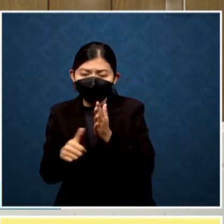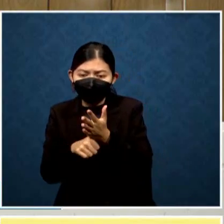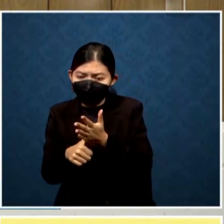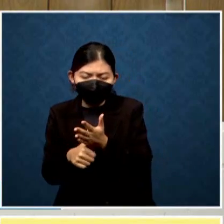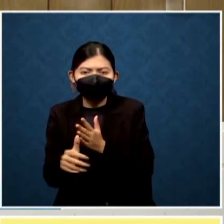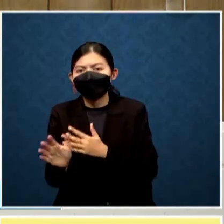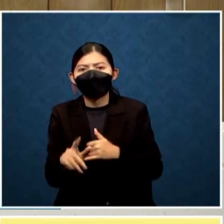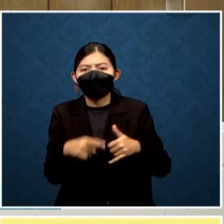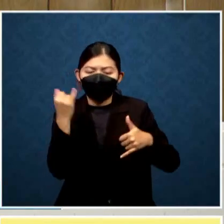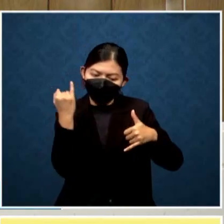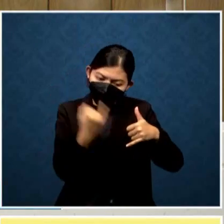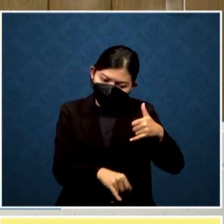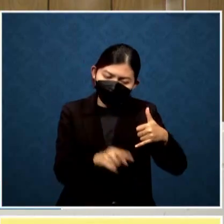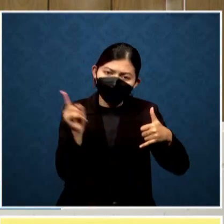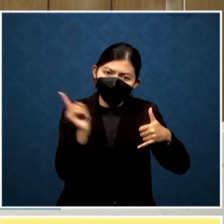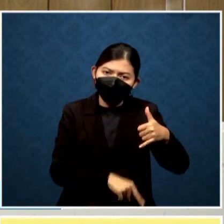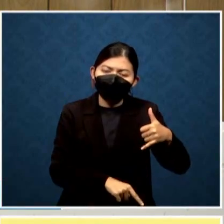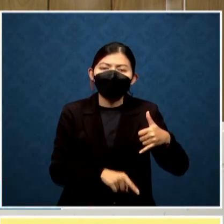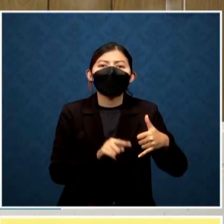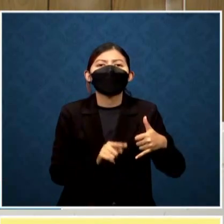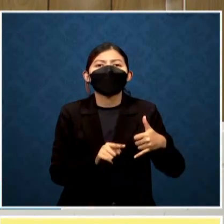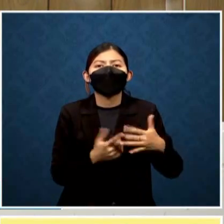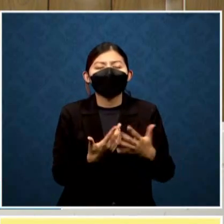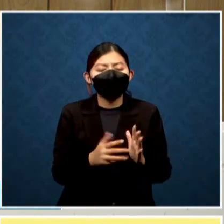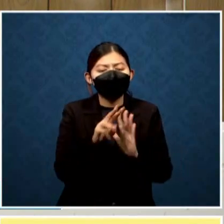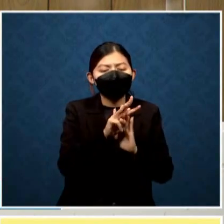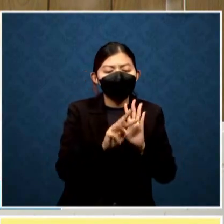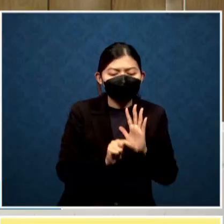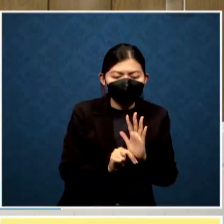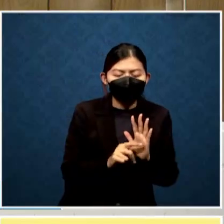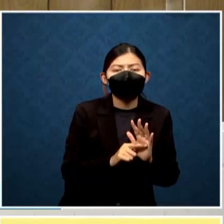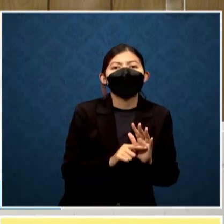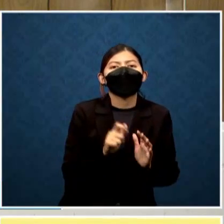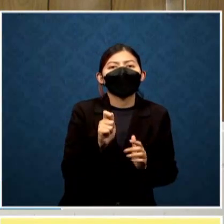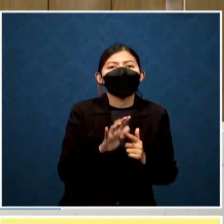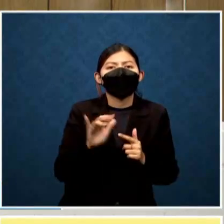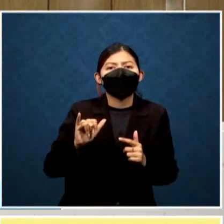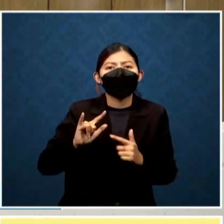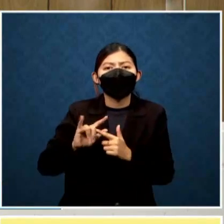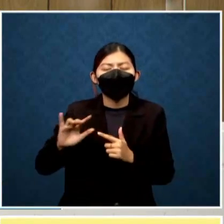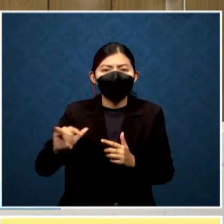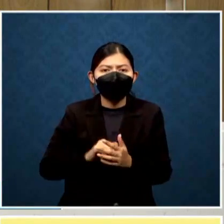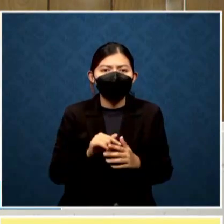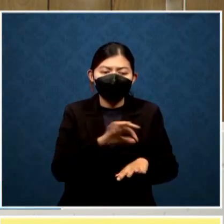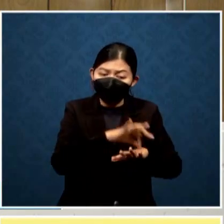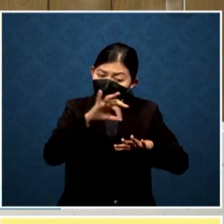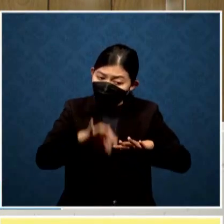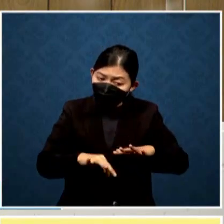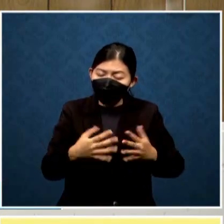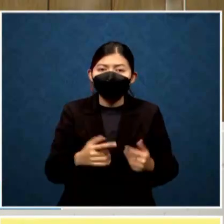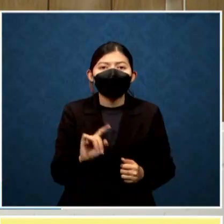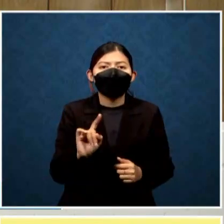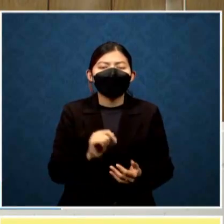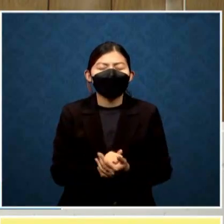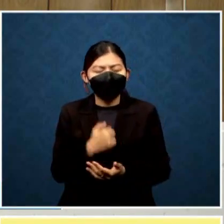งโทษอย่างรุนแรงไม่ว่าจะเป็นวินัยอาญานะครับซึ่งผมดูจากกรณีนี้เนี่ยน่าจะเข้าข่ายว่